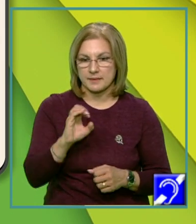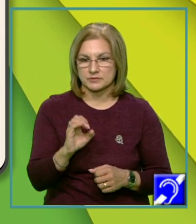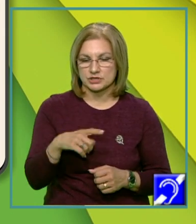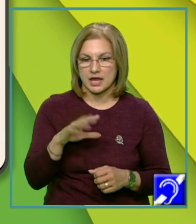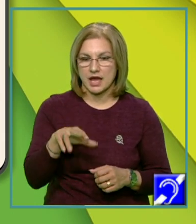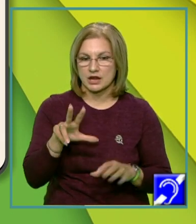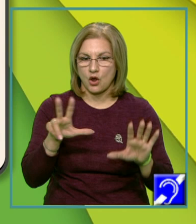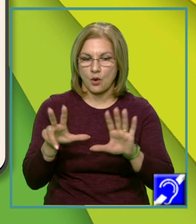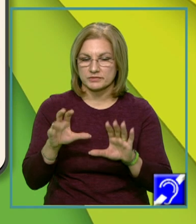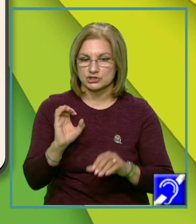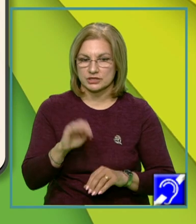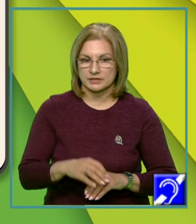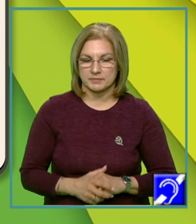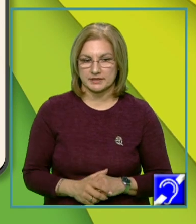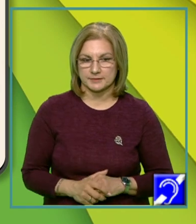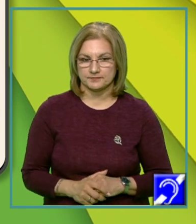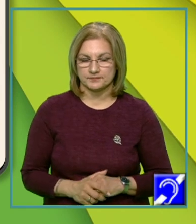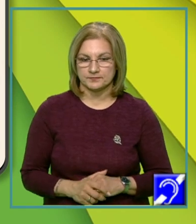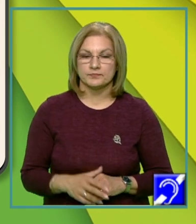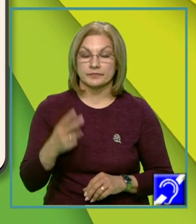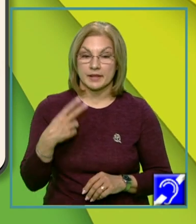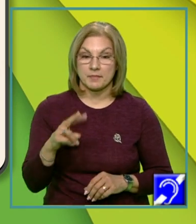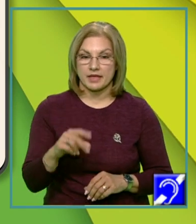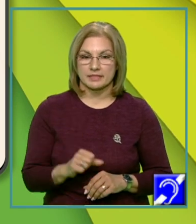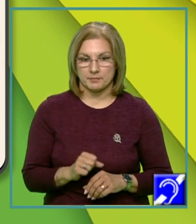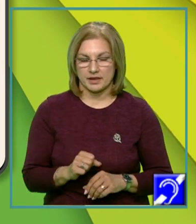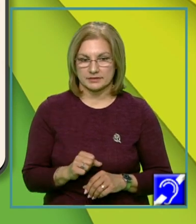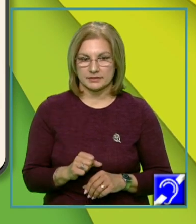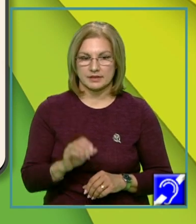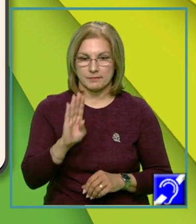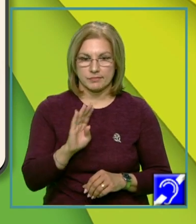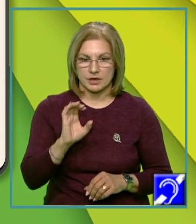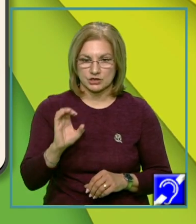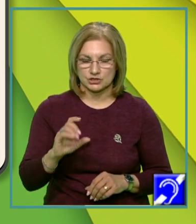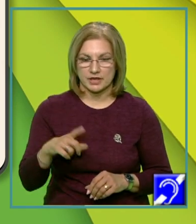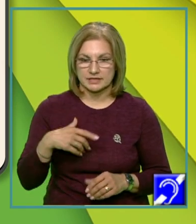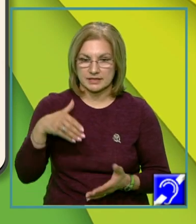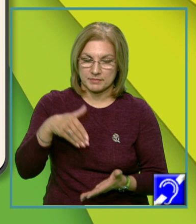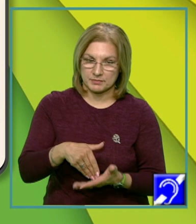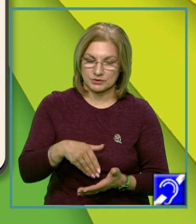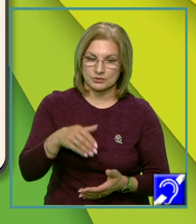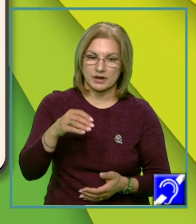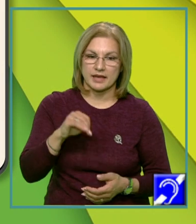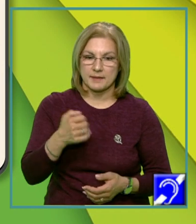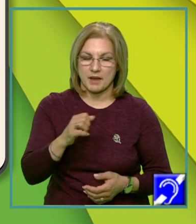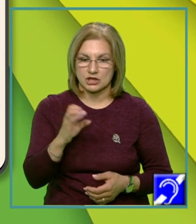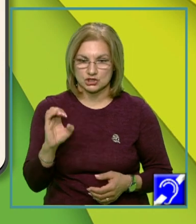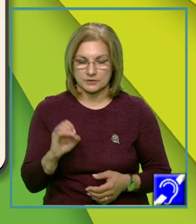cm mai departe ne cere Să arătăm că bc perpendicular pe m a c